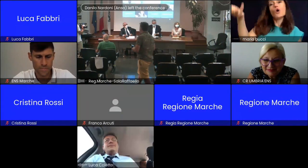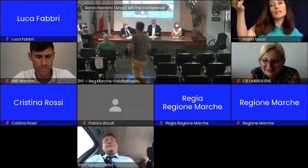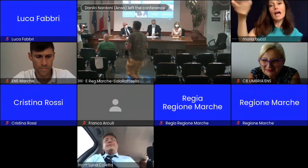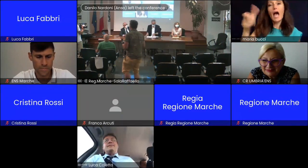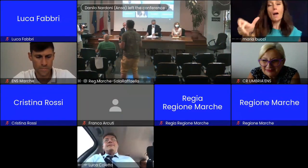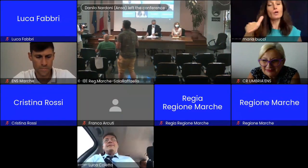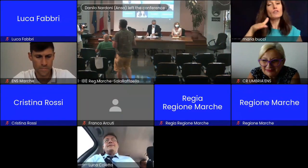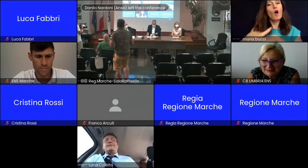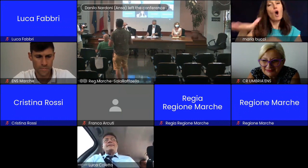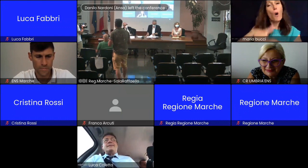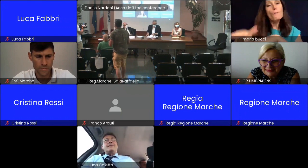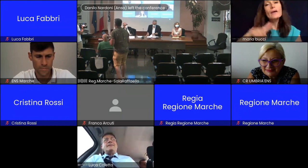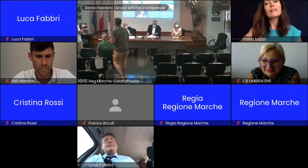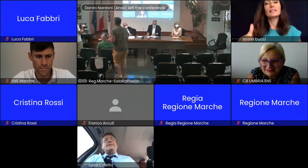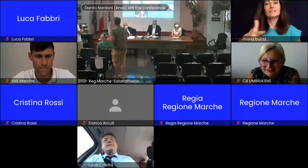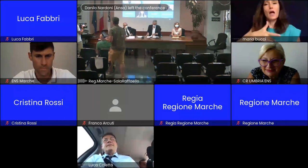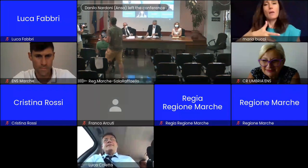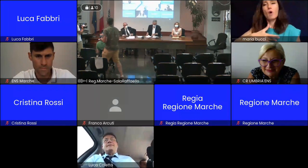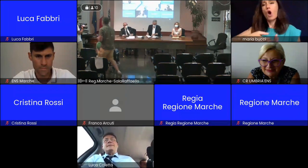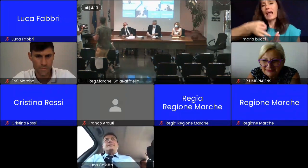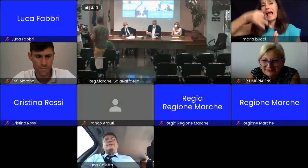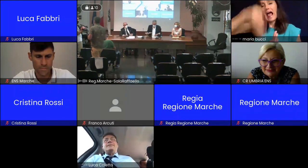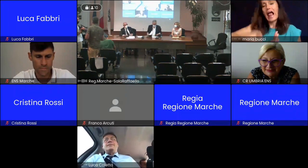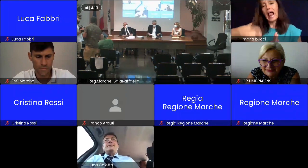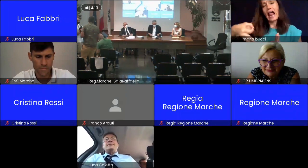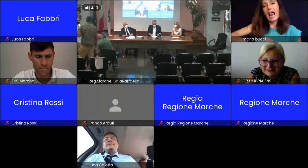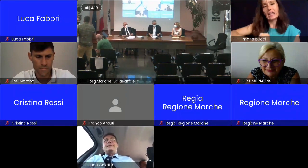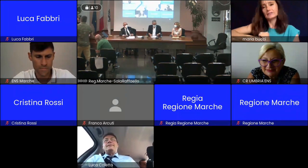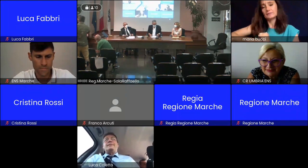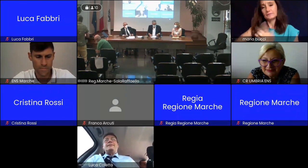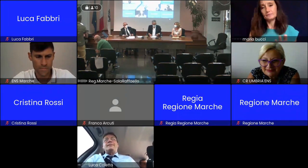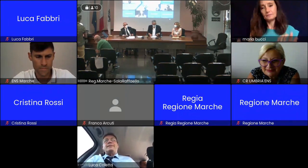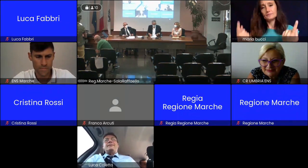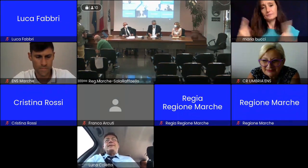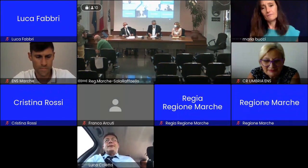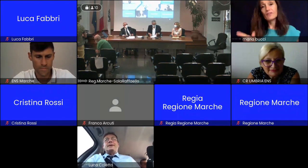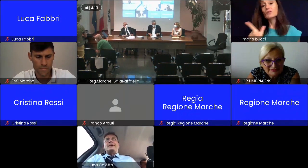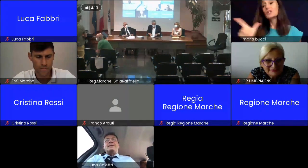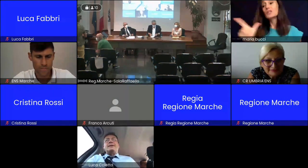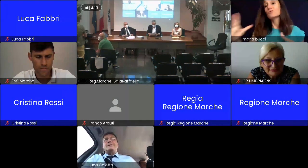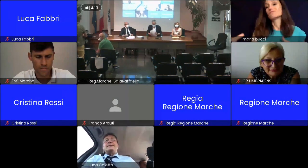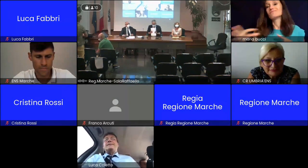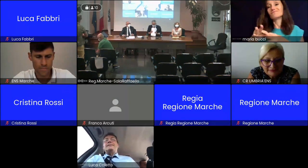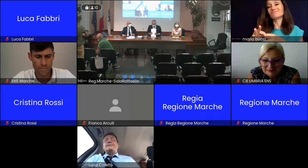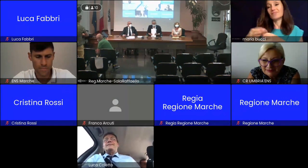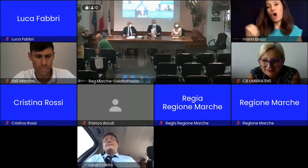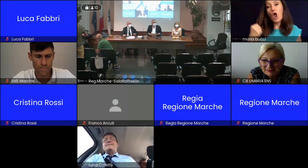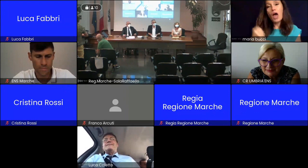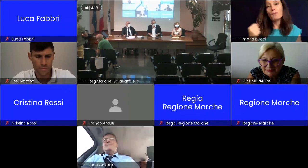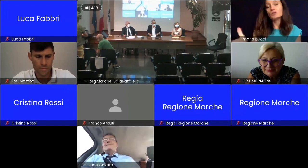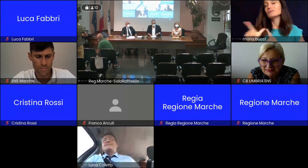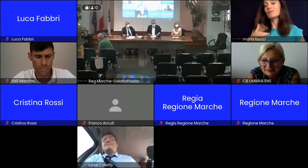mi fa molto piacere, credimi, mi fa molto piacere questa collaborazione.